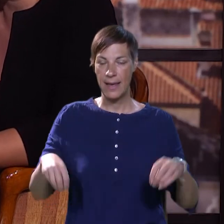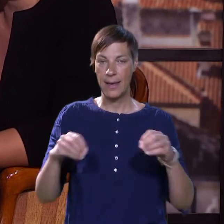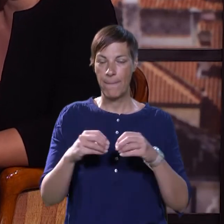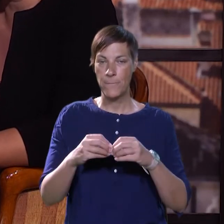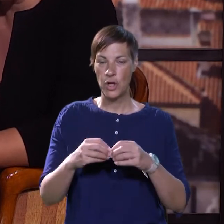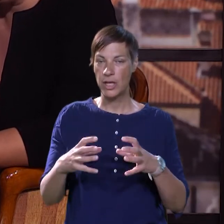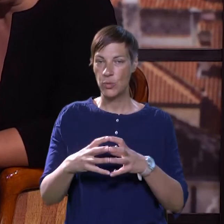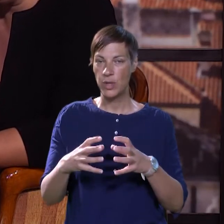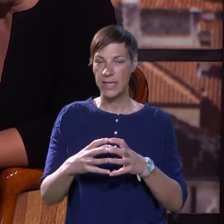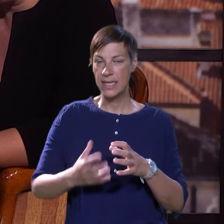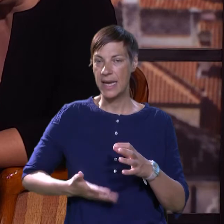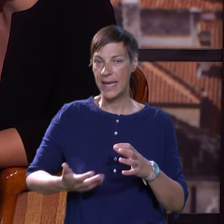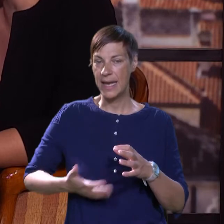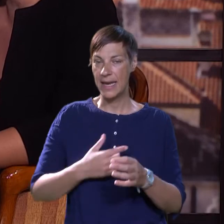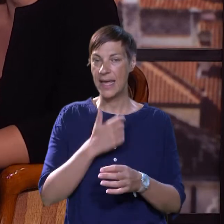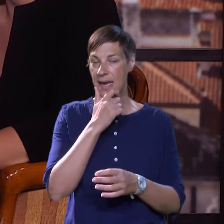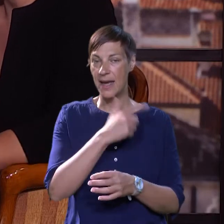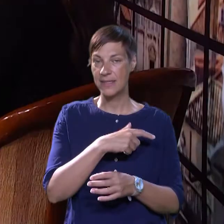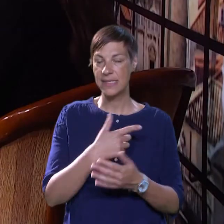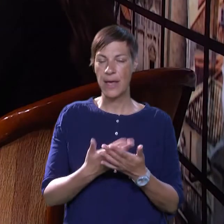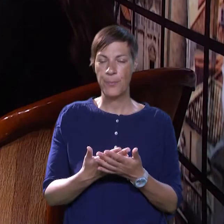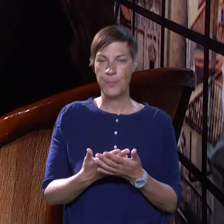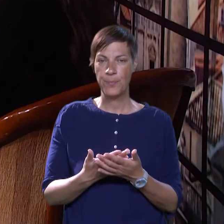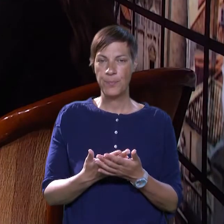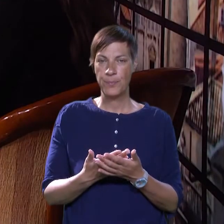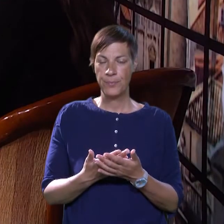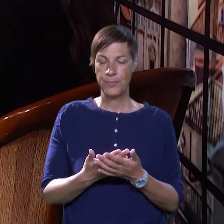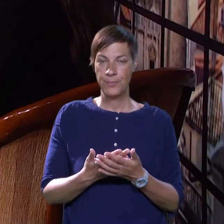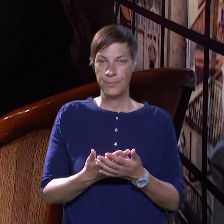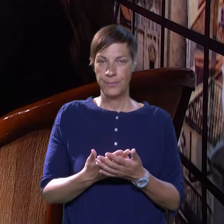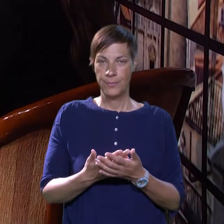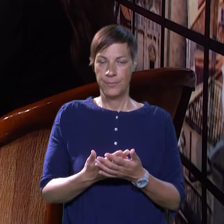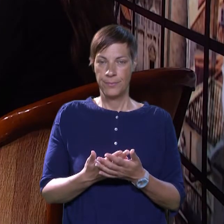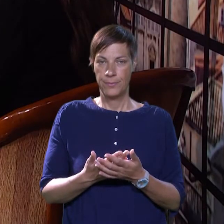projekt Ujedinjene generacije. To je u biti,